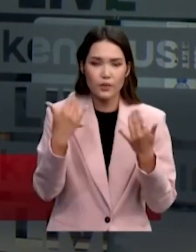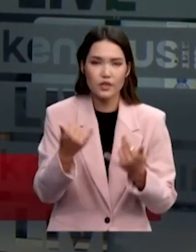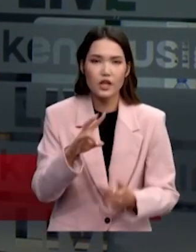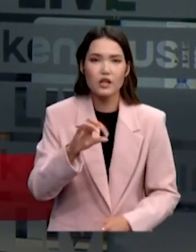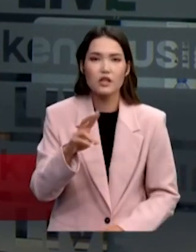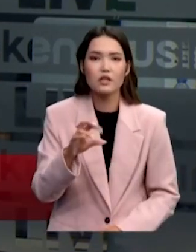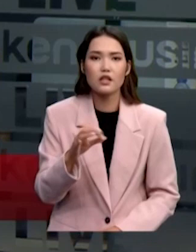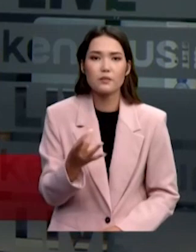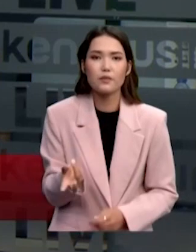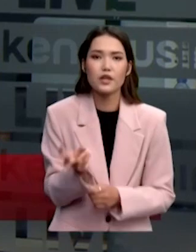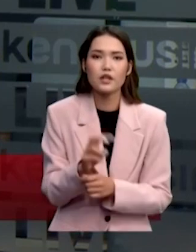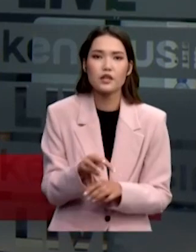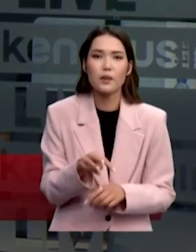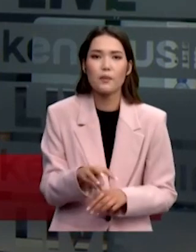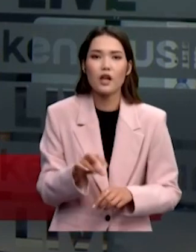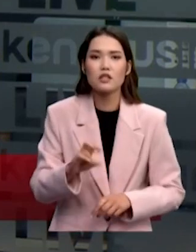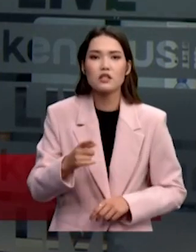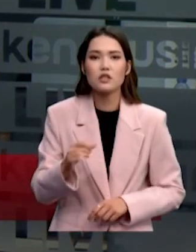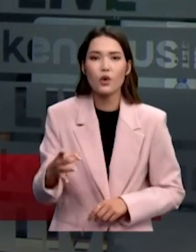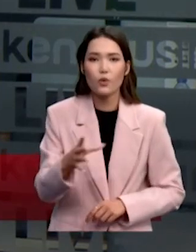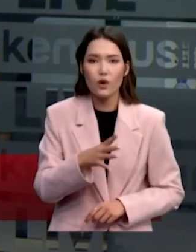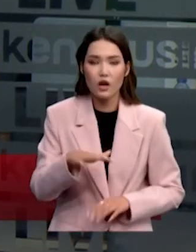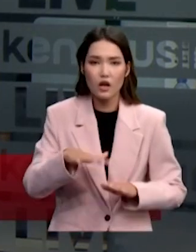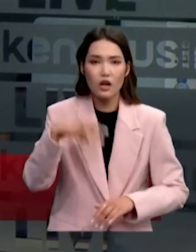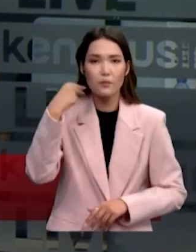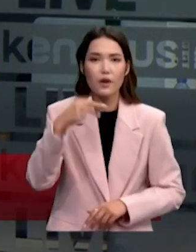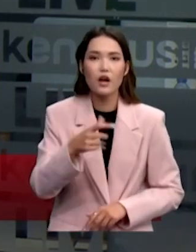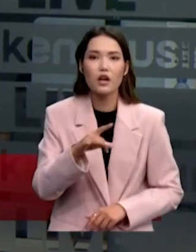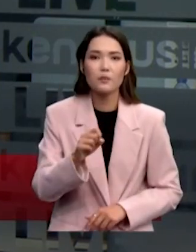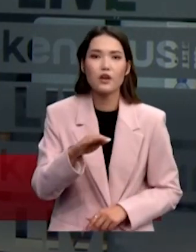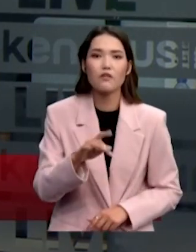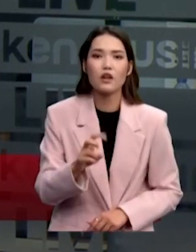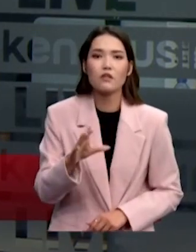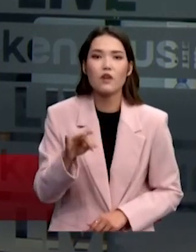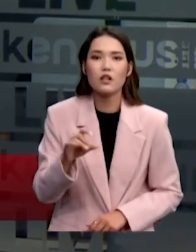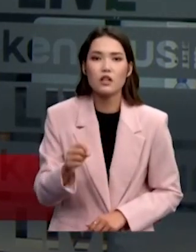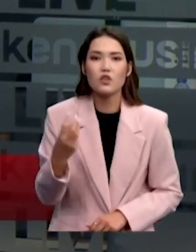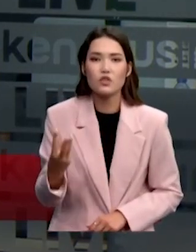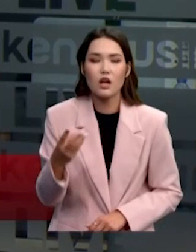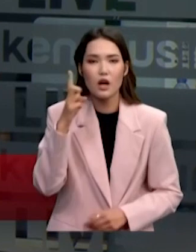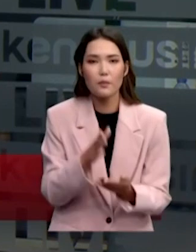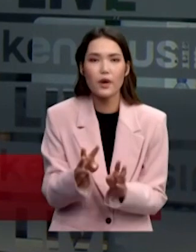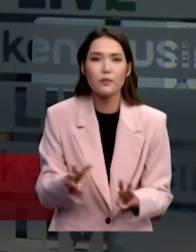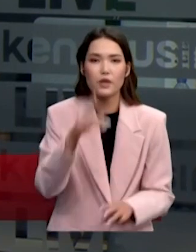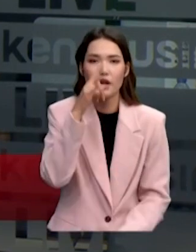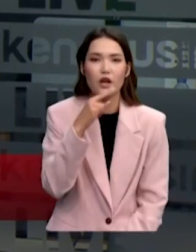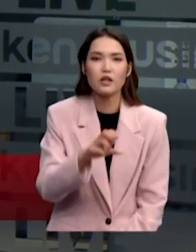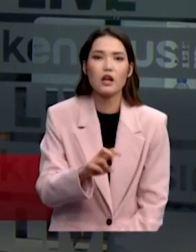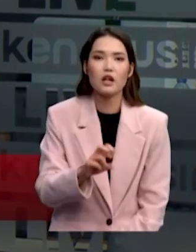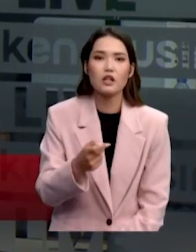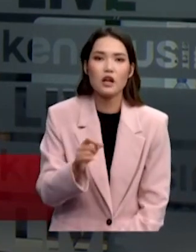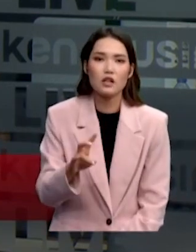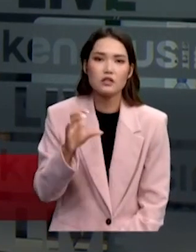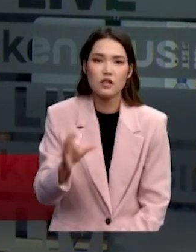немецкая делегация посетила Мангыстаускую область. Федеральный президент Германии Франк-Вальтер Штайнмайер и премьер-министр Казахстана Алихан